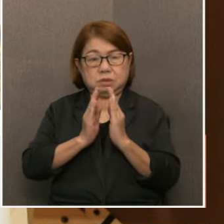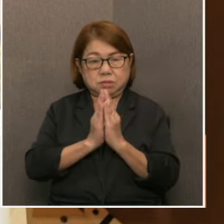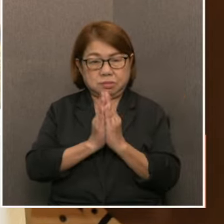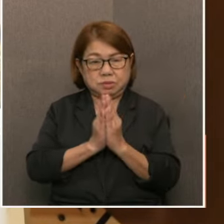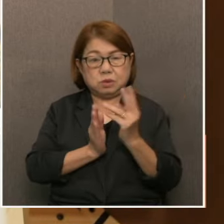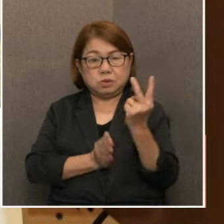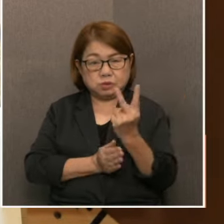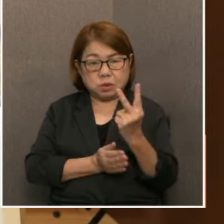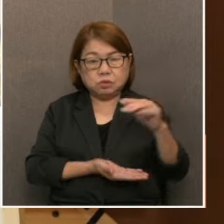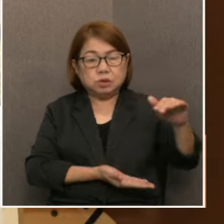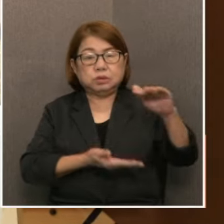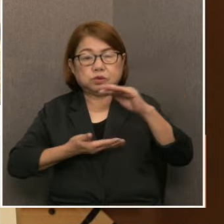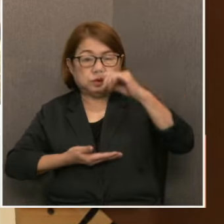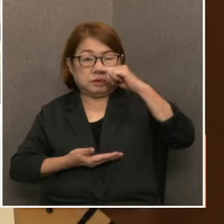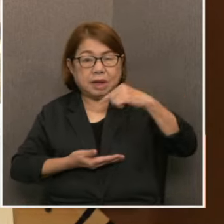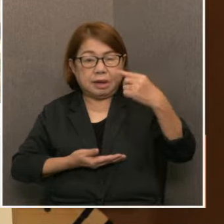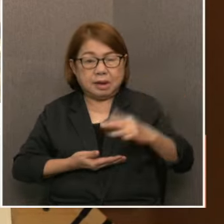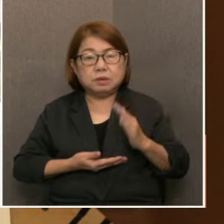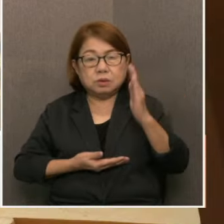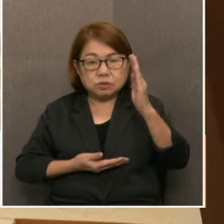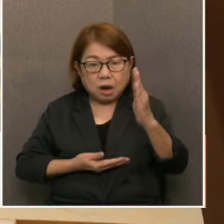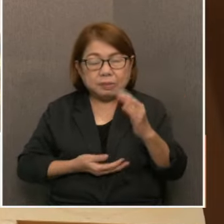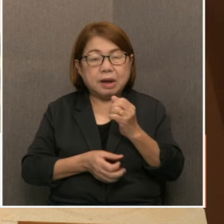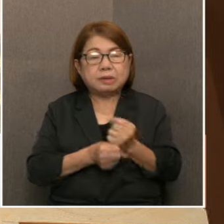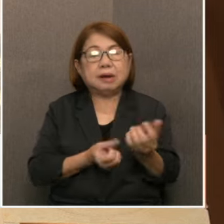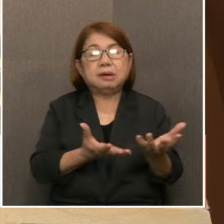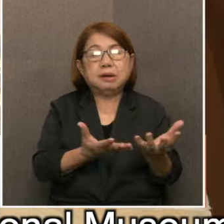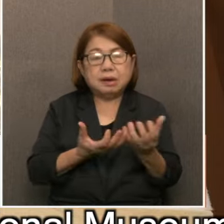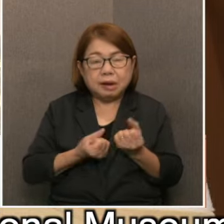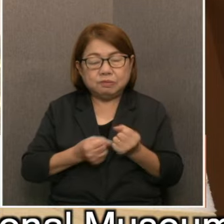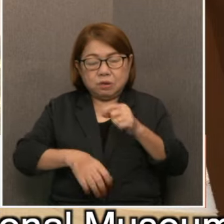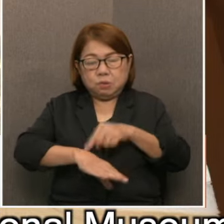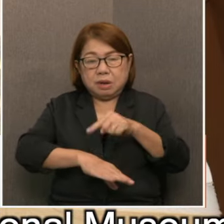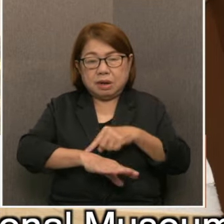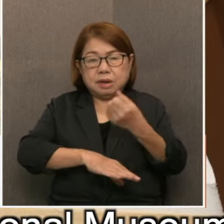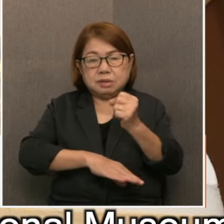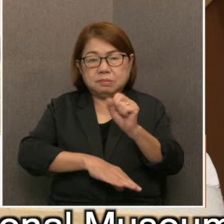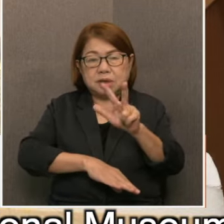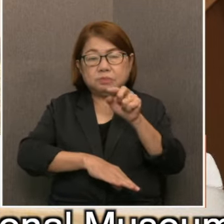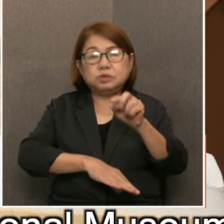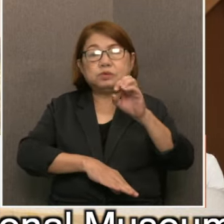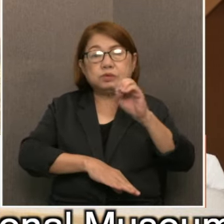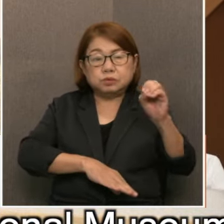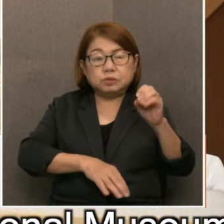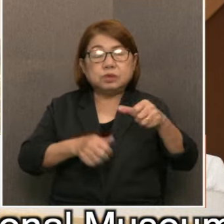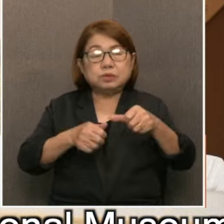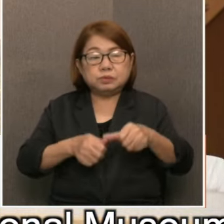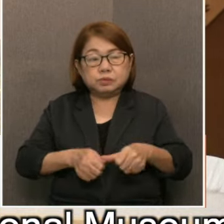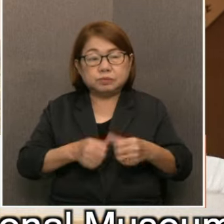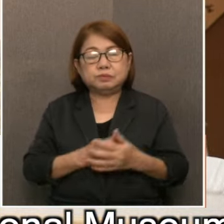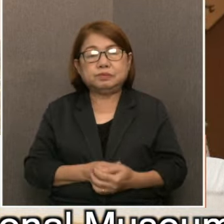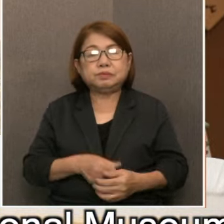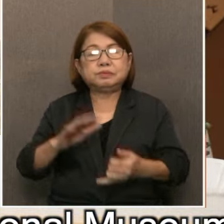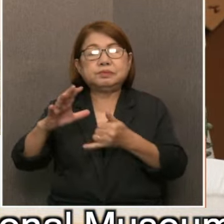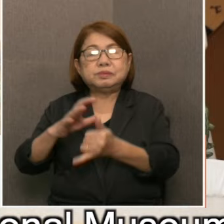ล้วก่อนจะมีพิธีรับมอบอย่างเป็นทางการในวันนี้เวลา 13:00 น.ณพระที่นั่งอิสราวินิจฉัยพิพิธภัณฑสถ